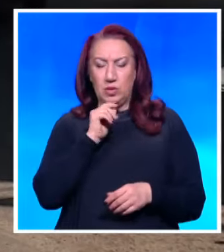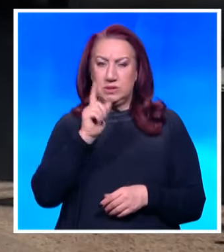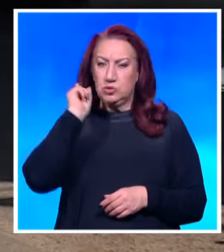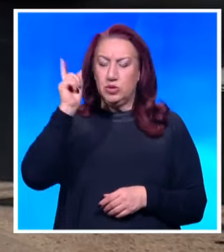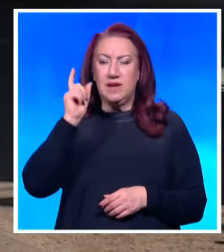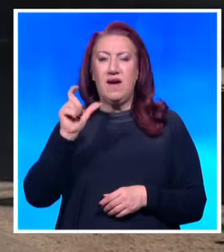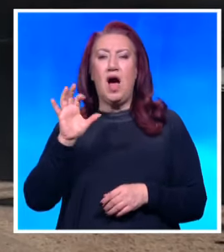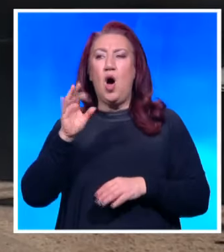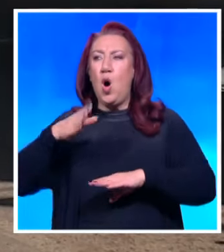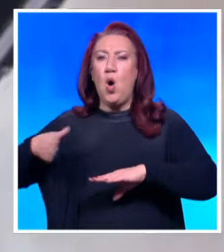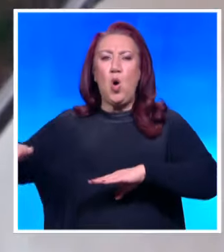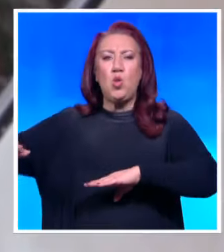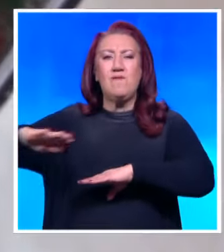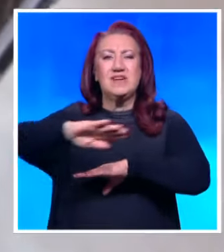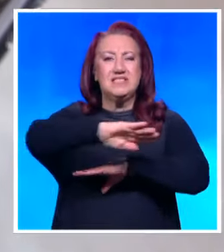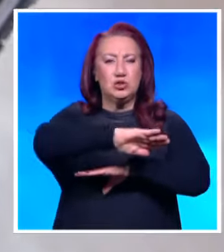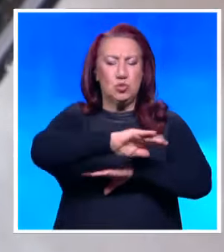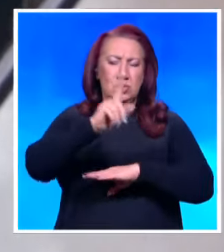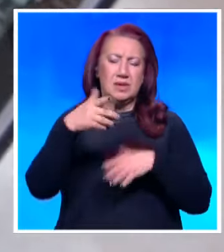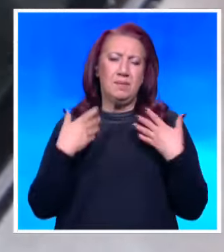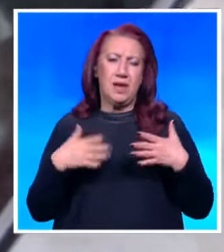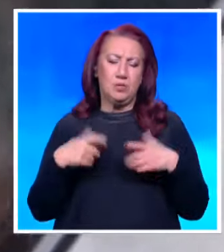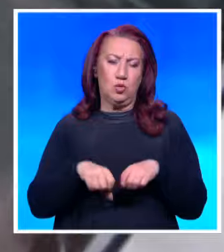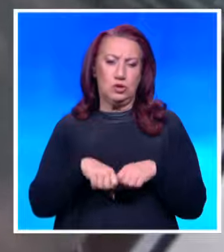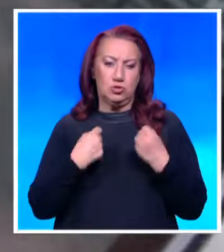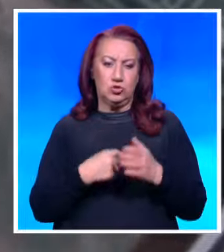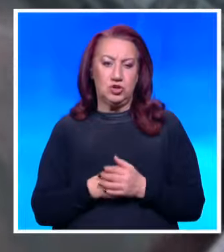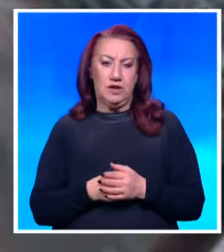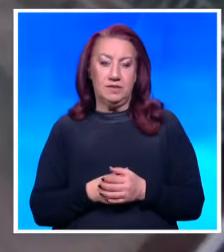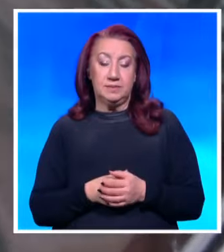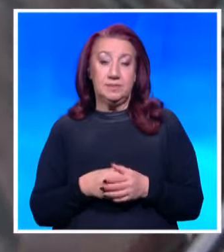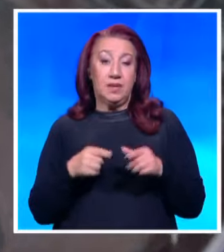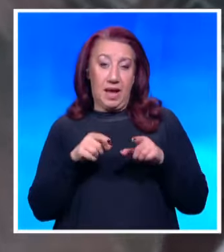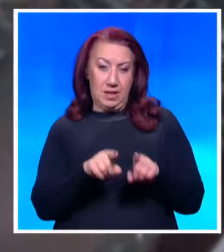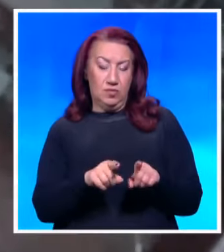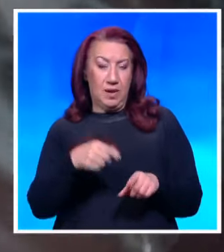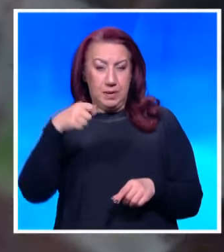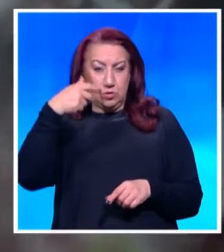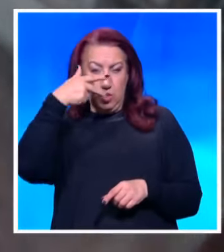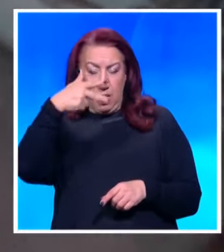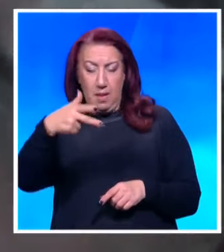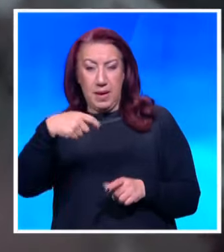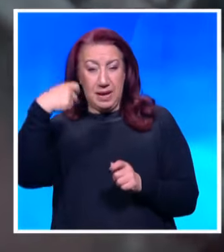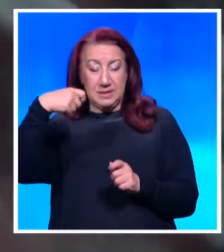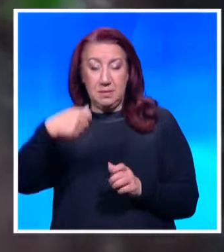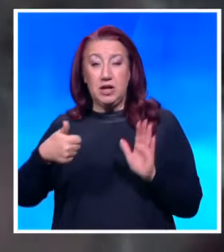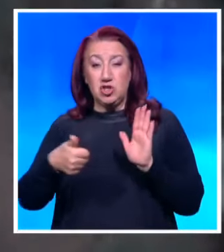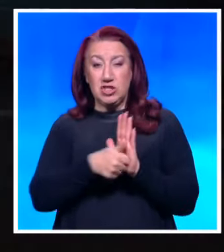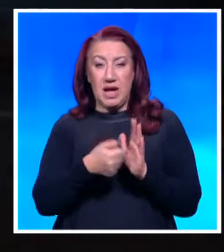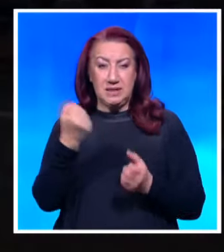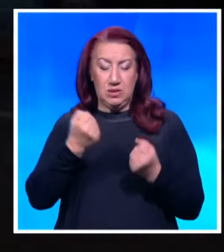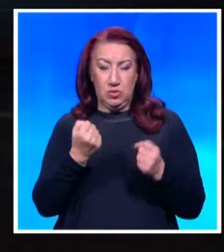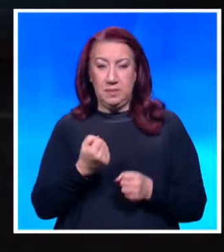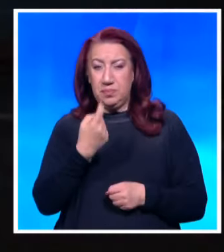с най-много нарушители. Едновременно това техническо средство заснема 16 обекта. За минути